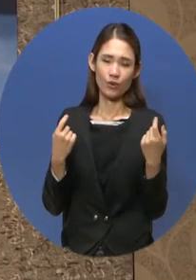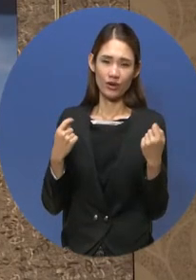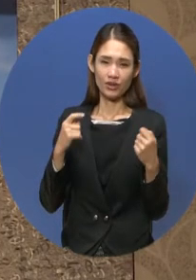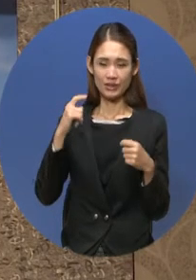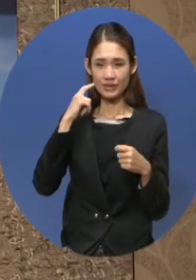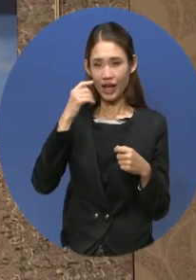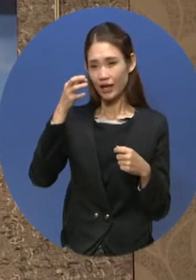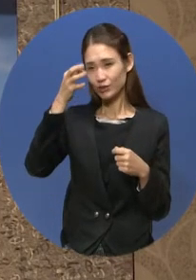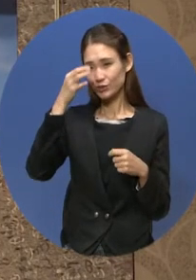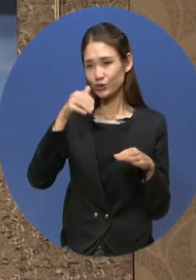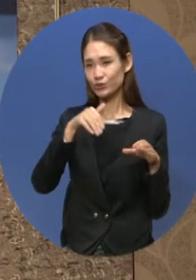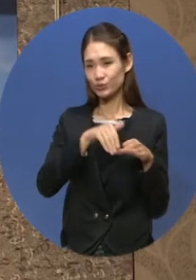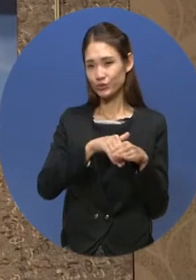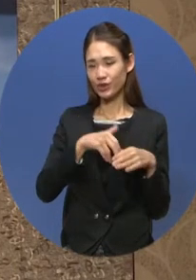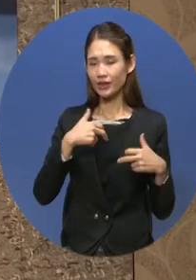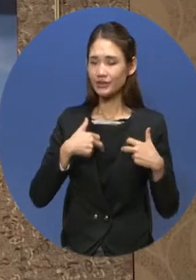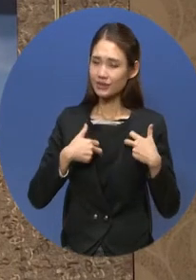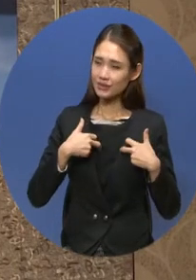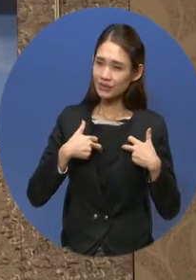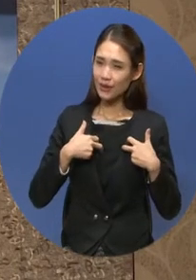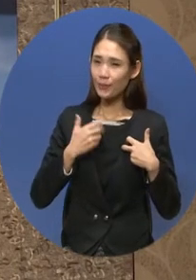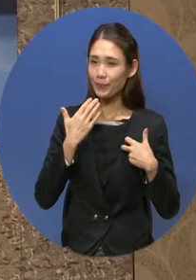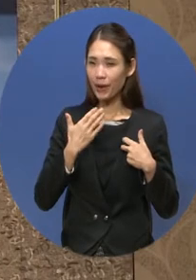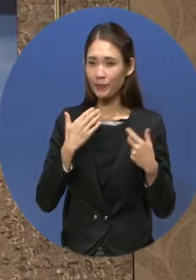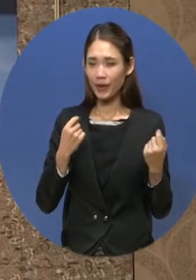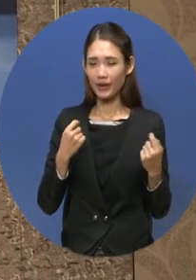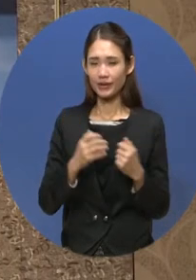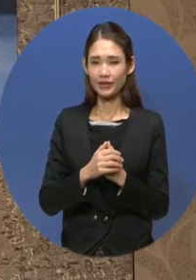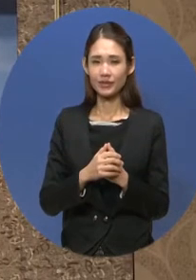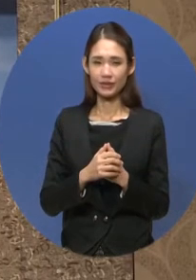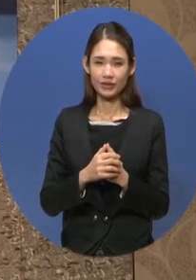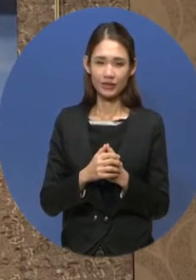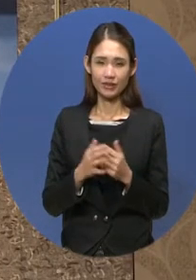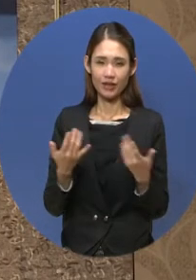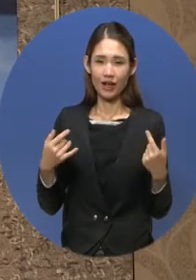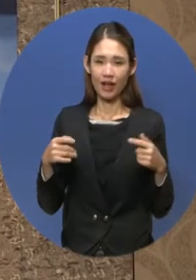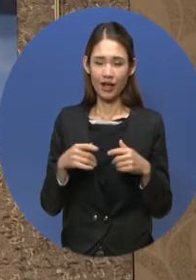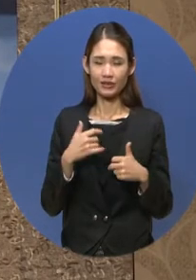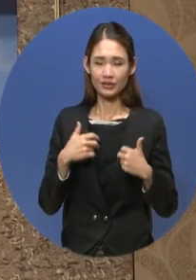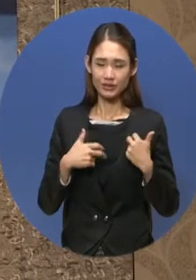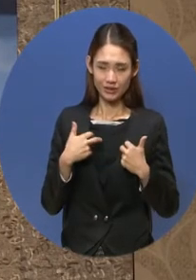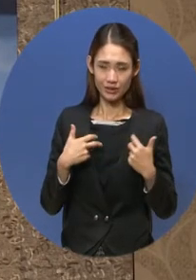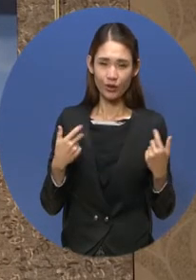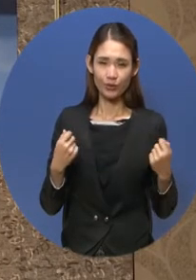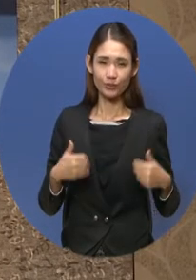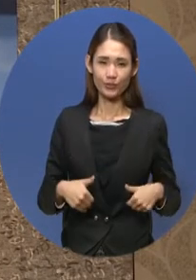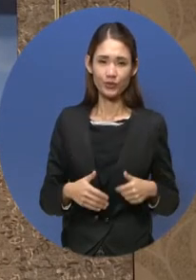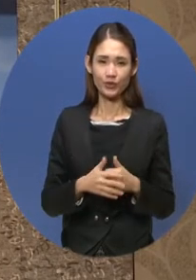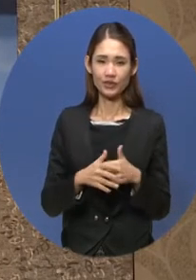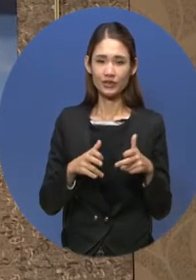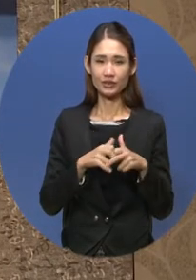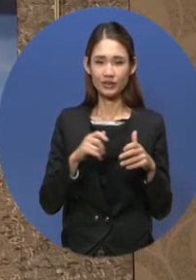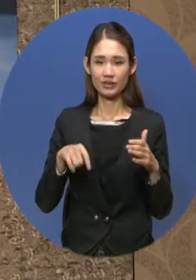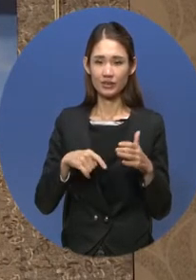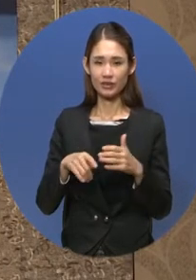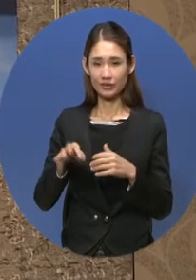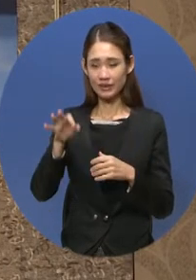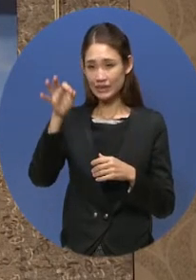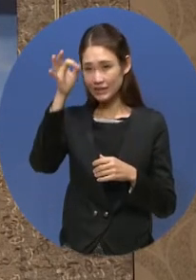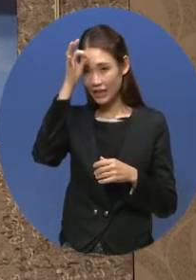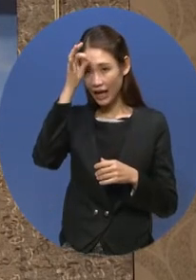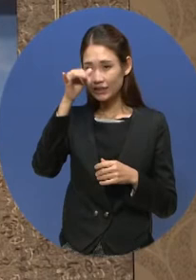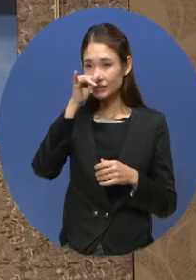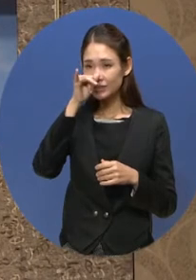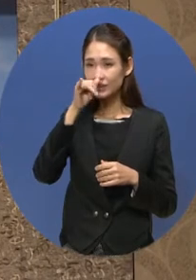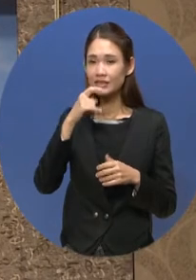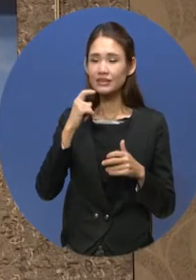예술 문화를 즐길 자격이 있다라고 생각을 해요. 그럼요. 그리고 또 그렇게 함께 즐겨야 되고 네. 또 장애인들 중에서도